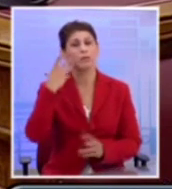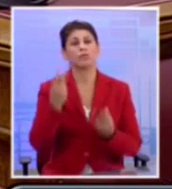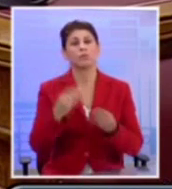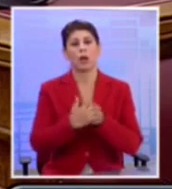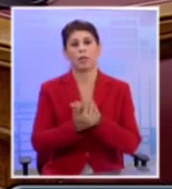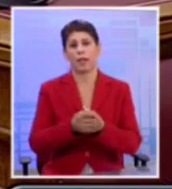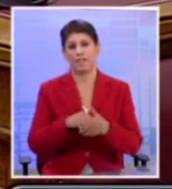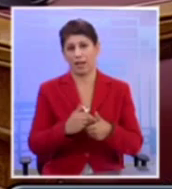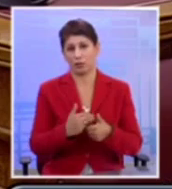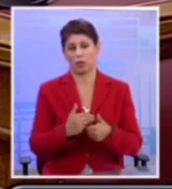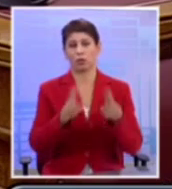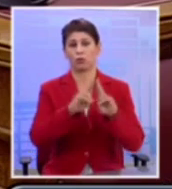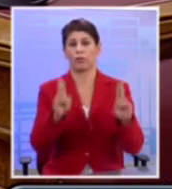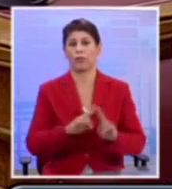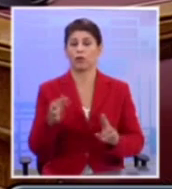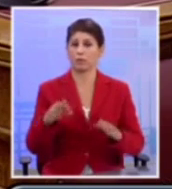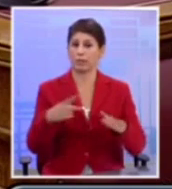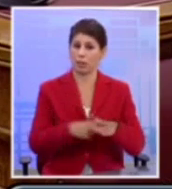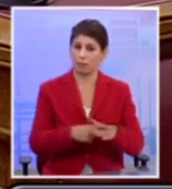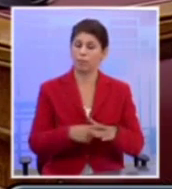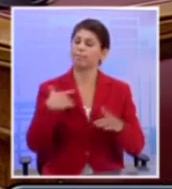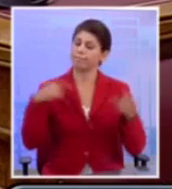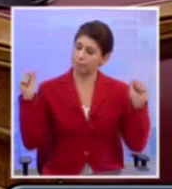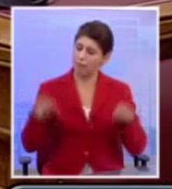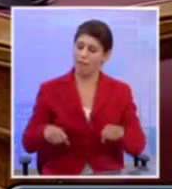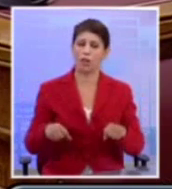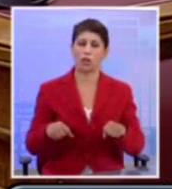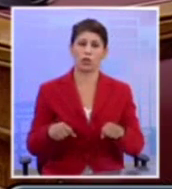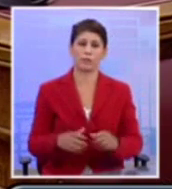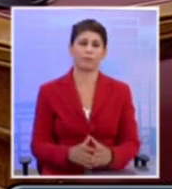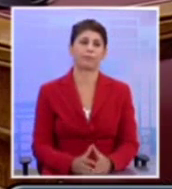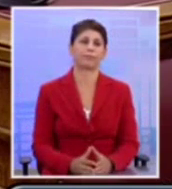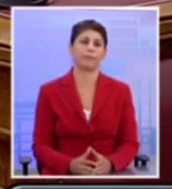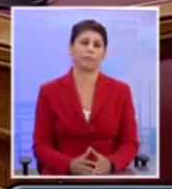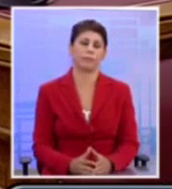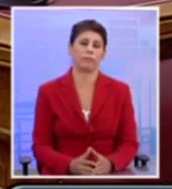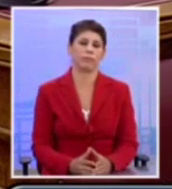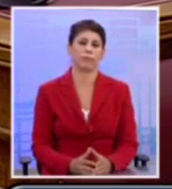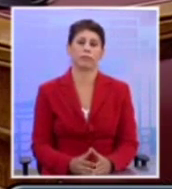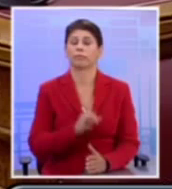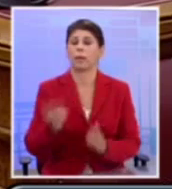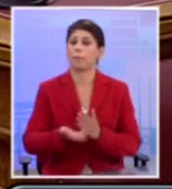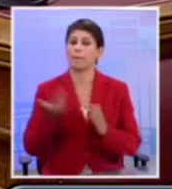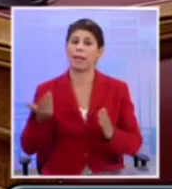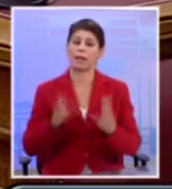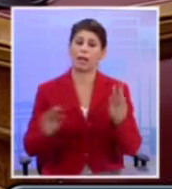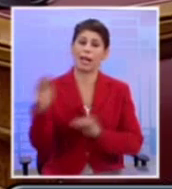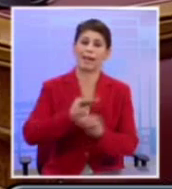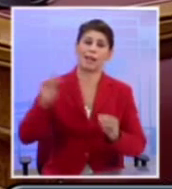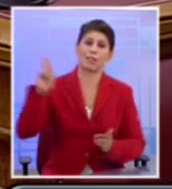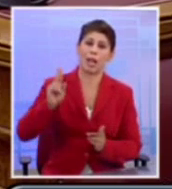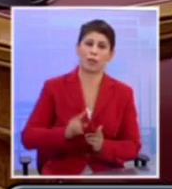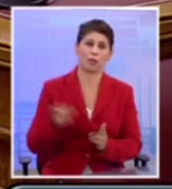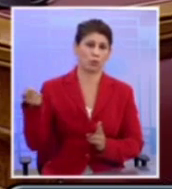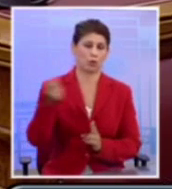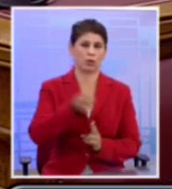ενδιαφέρουσα του Διεθνούς Συνομιτικού Ταμείου να επιβεβαιώσει ότι η μη έγκαιρη αναδιάρθρωση του χρέους